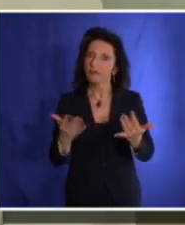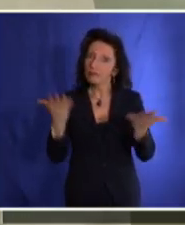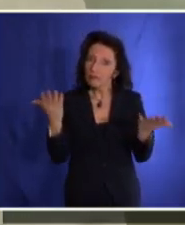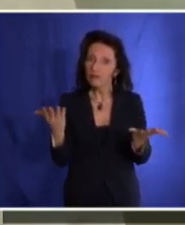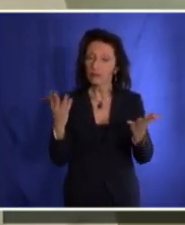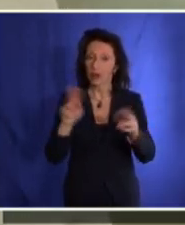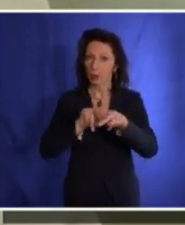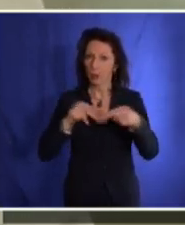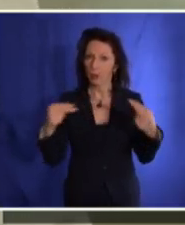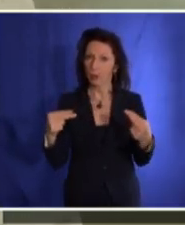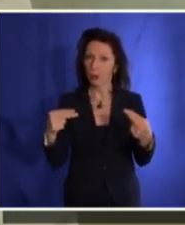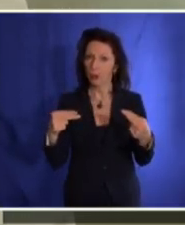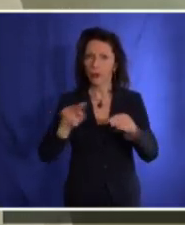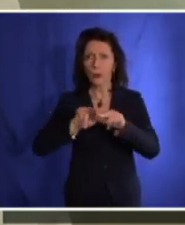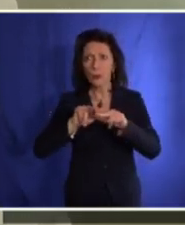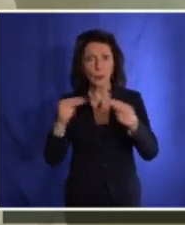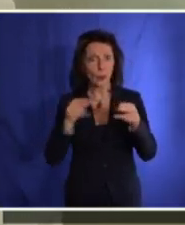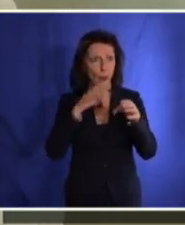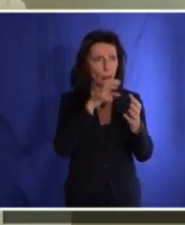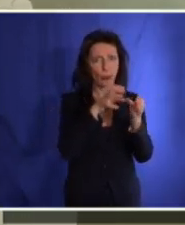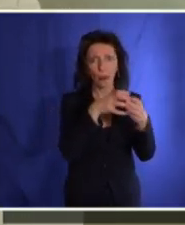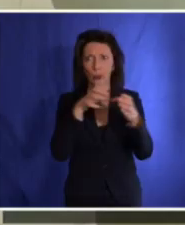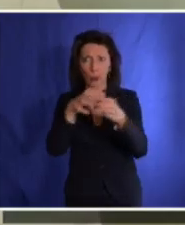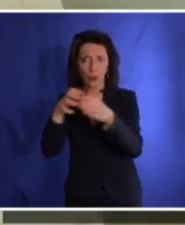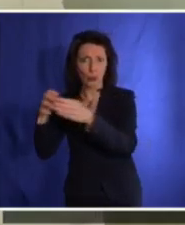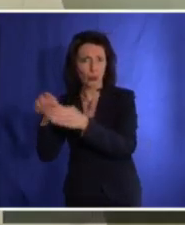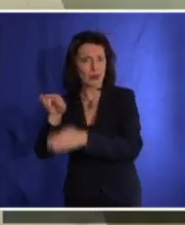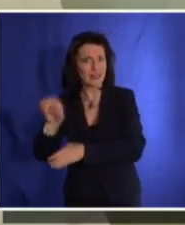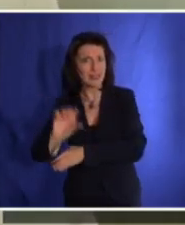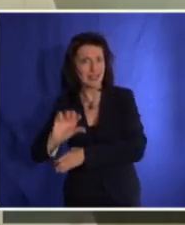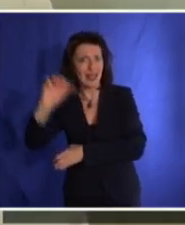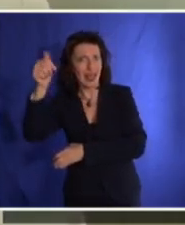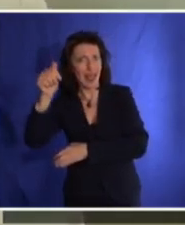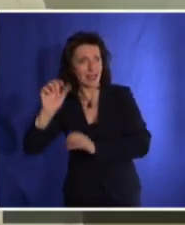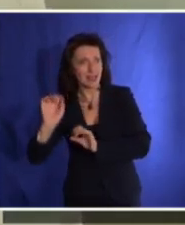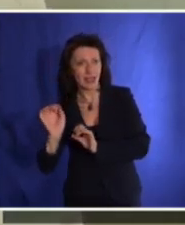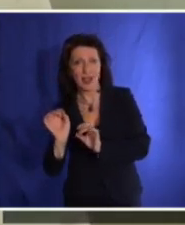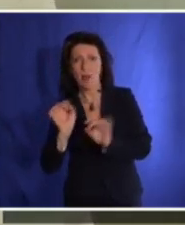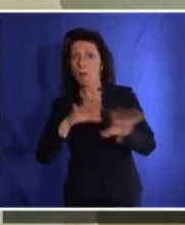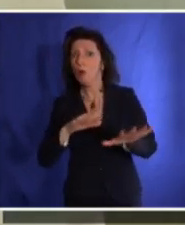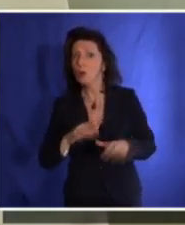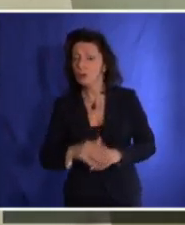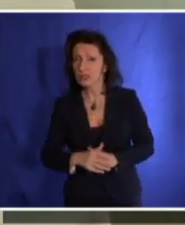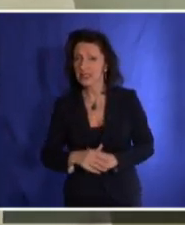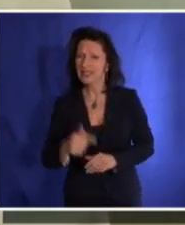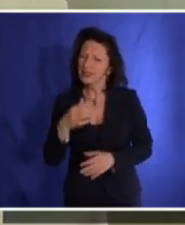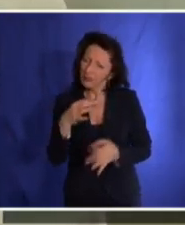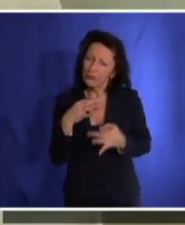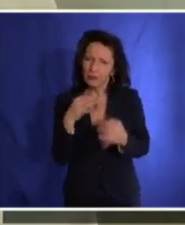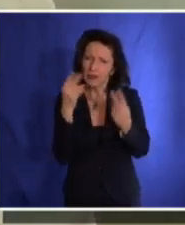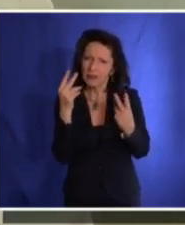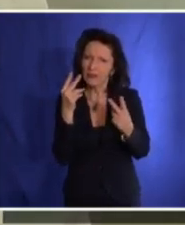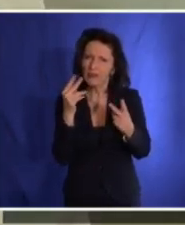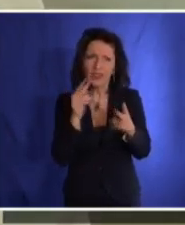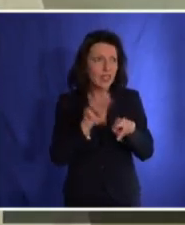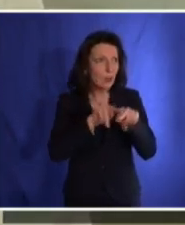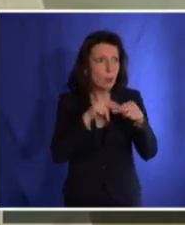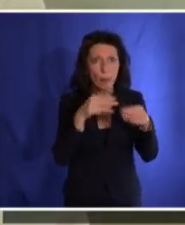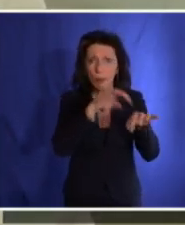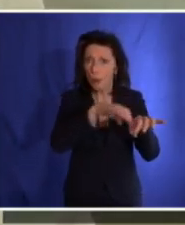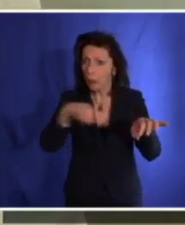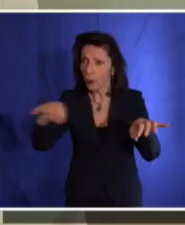Bünde die ersten Impulse geben. Und das ist mir wichtig, dass unsere Bünde die ersten Impulse geben für